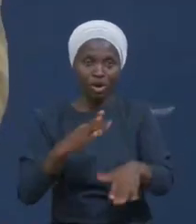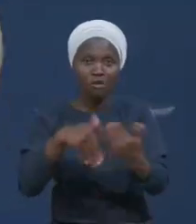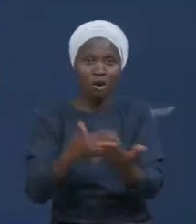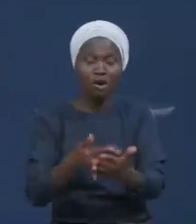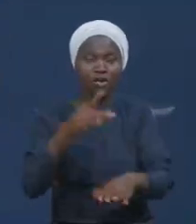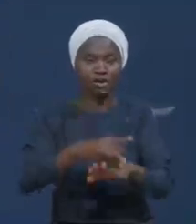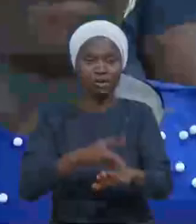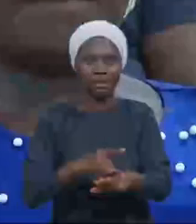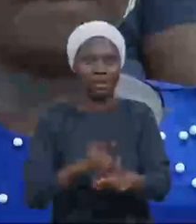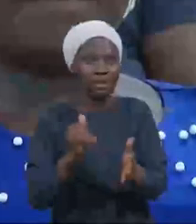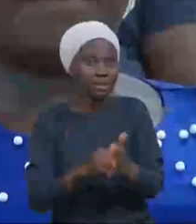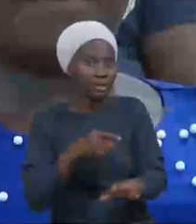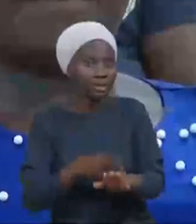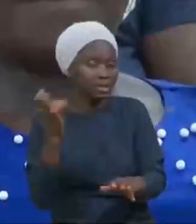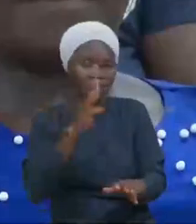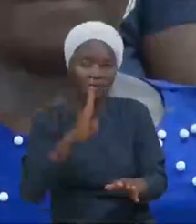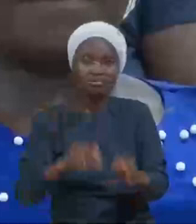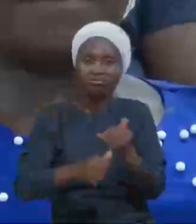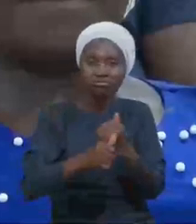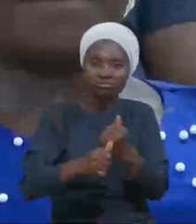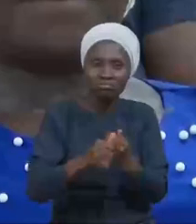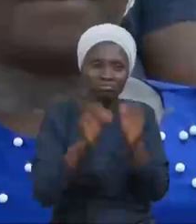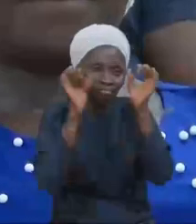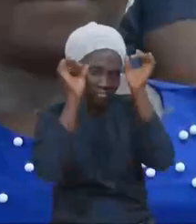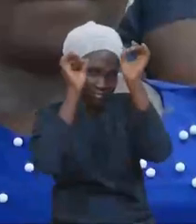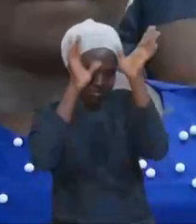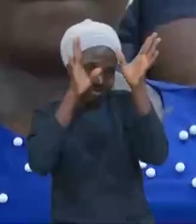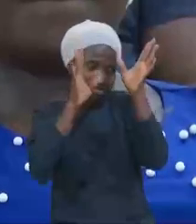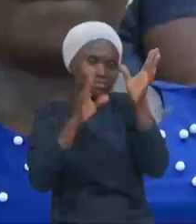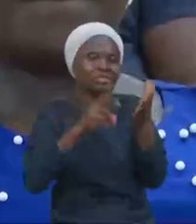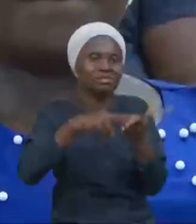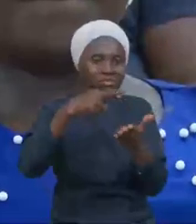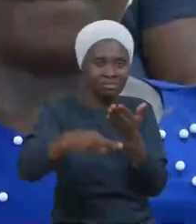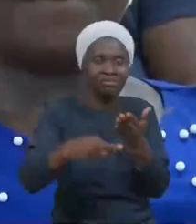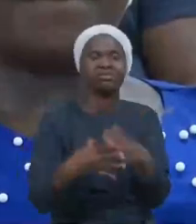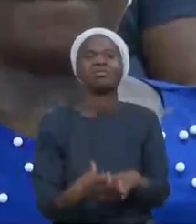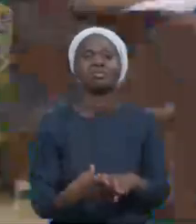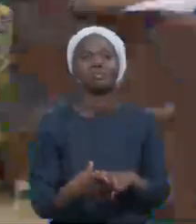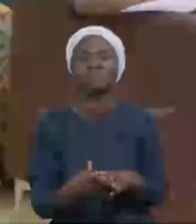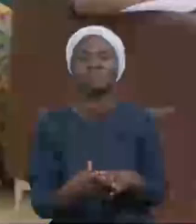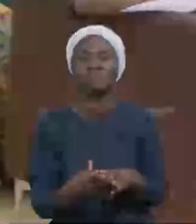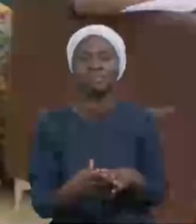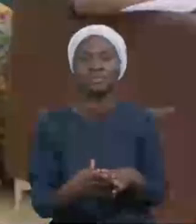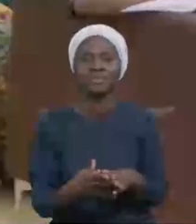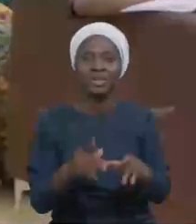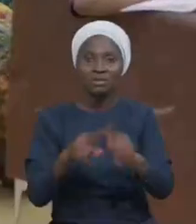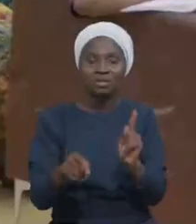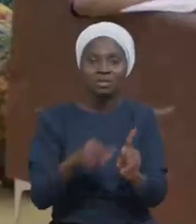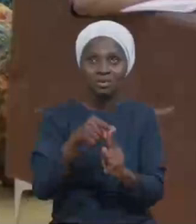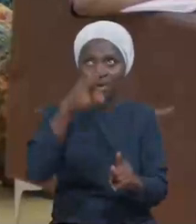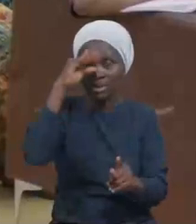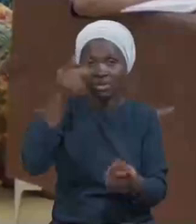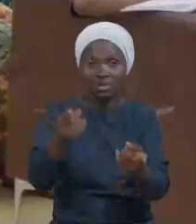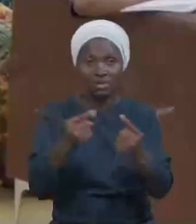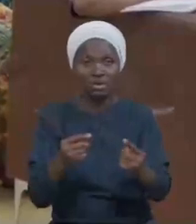Il y aura des conséquences terribles. Mais quand il vient, l'exalté, celui qui est honoré et le plus reconnu